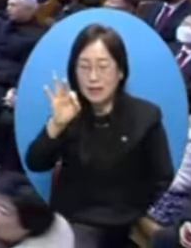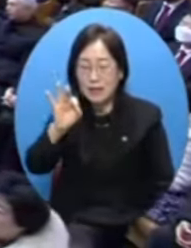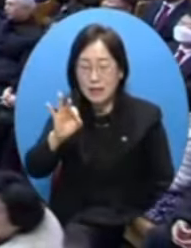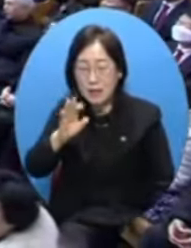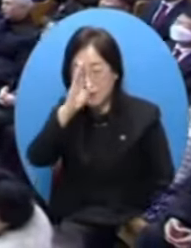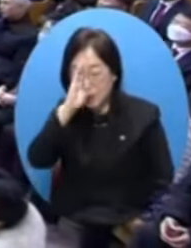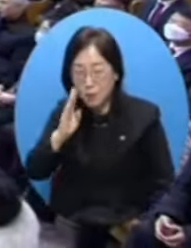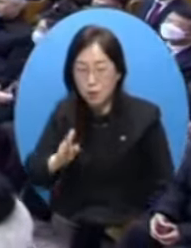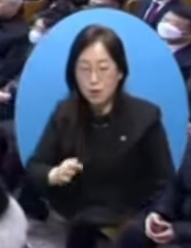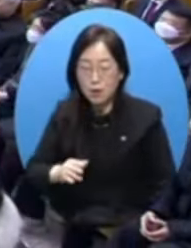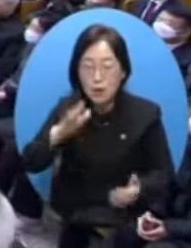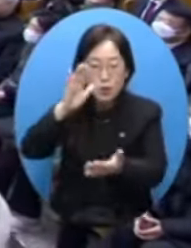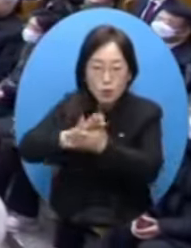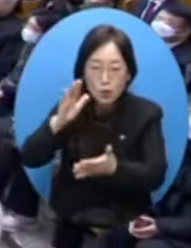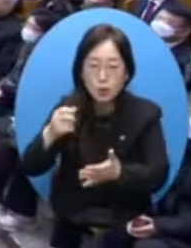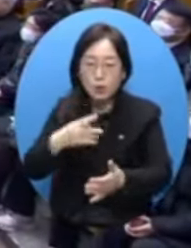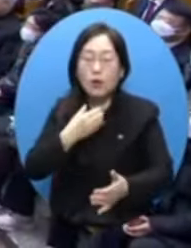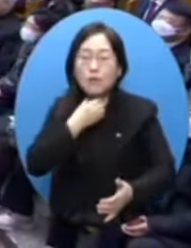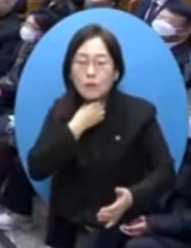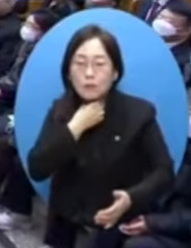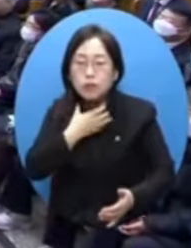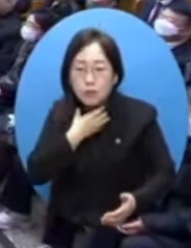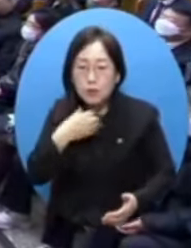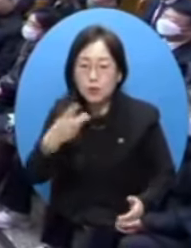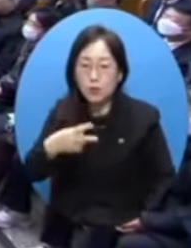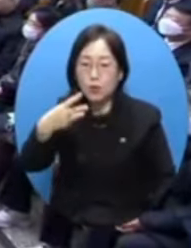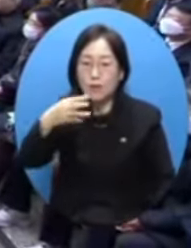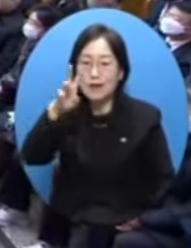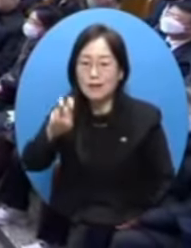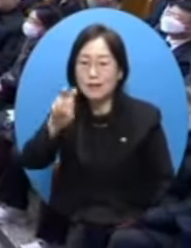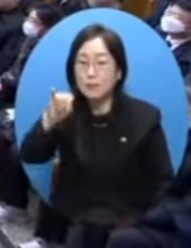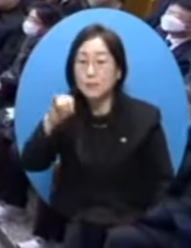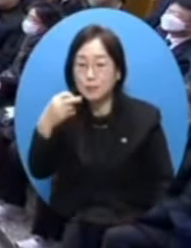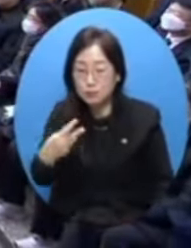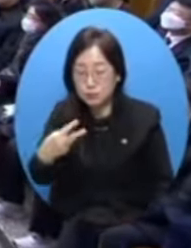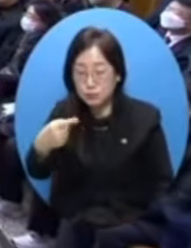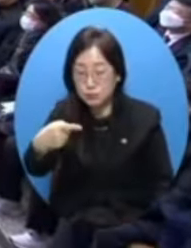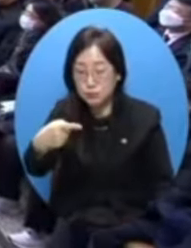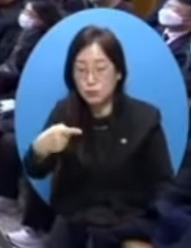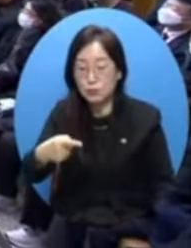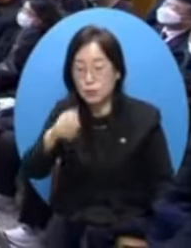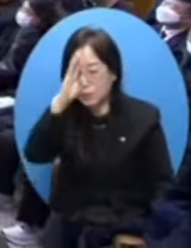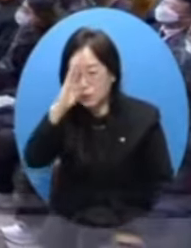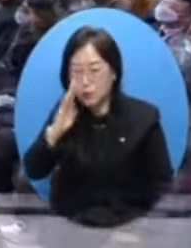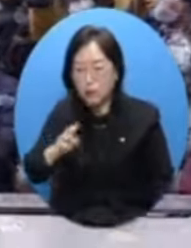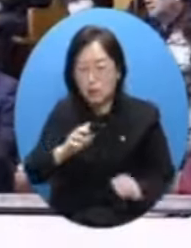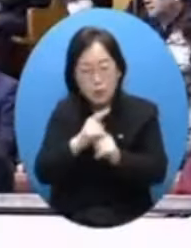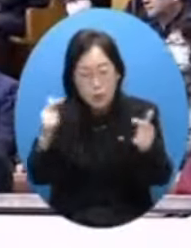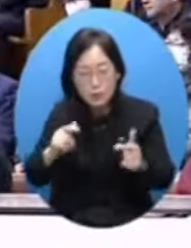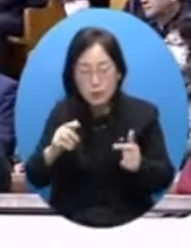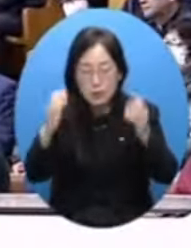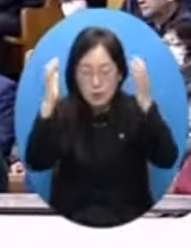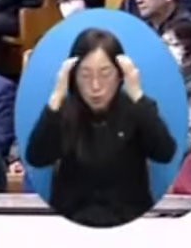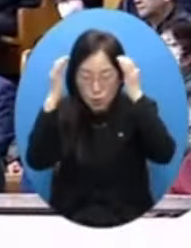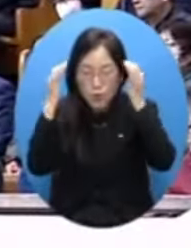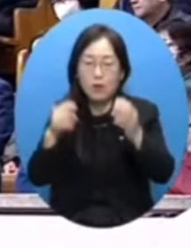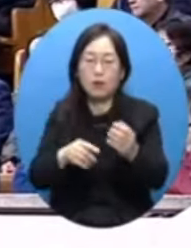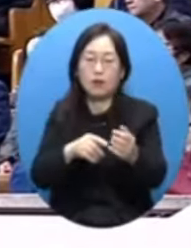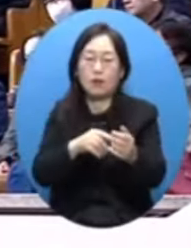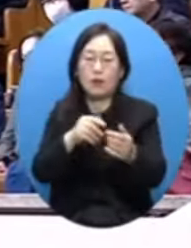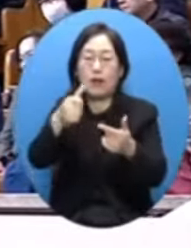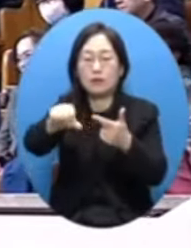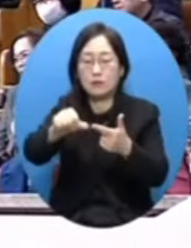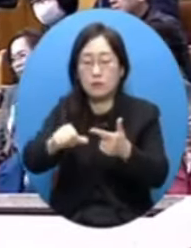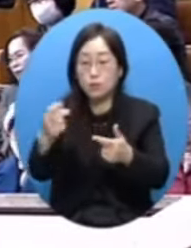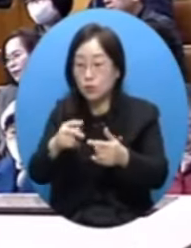발열, 편도선염, 림프절, 비대 그 병으로 또 고난을 겪죠. 남편 목사님이 또